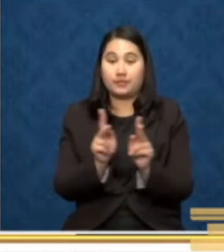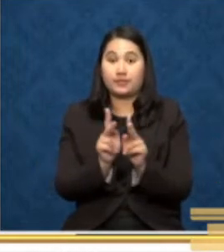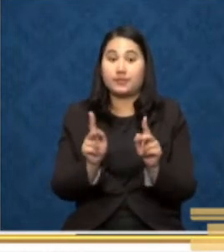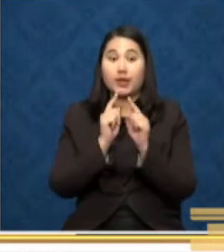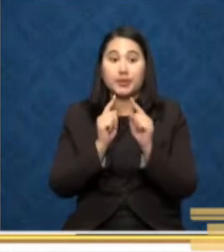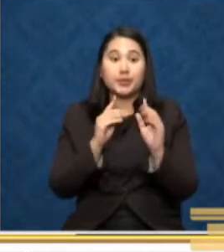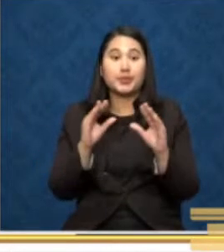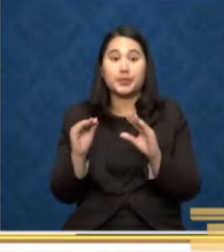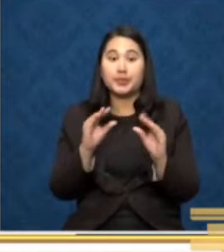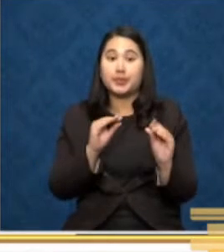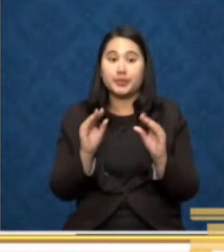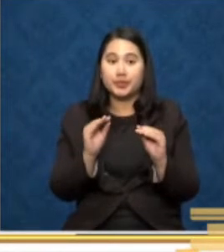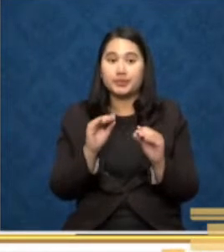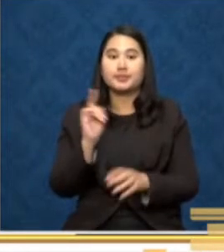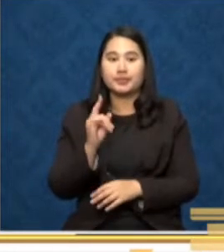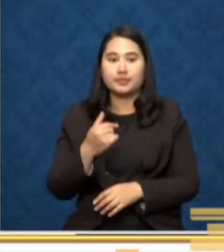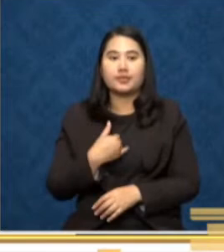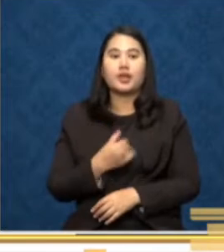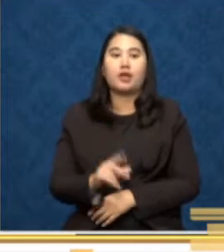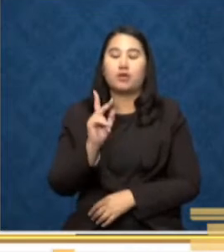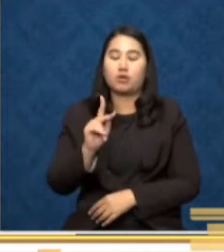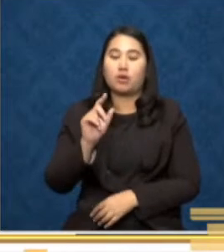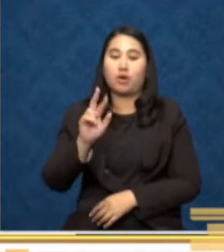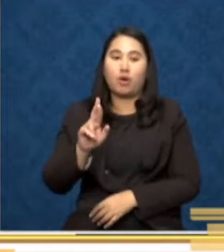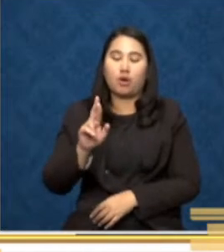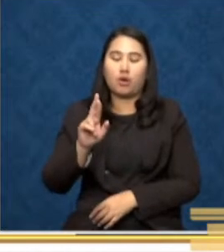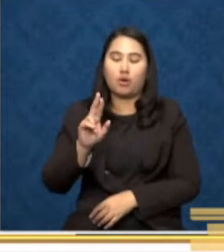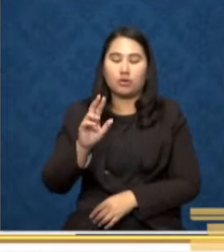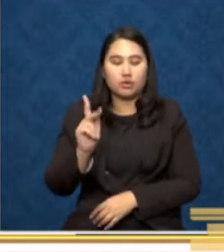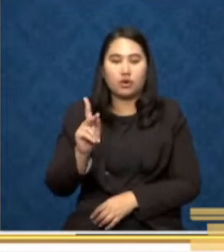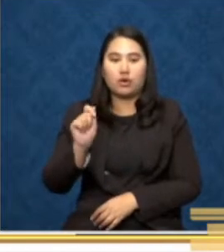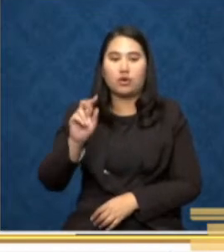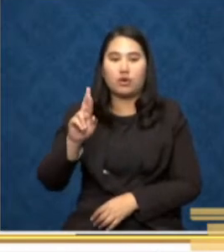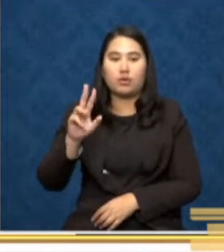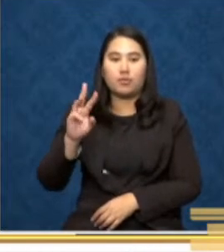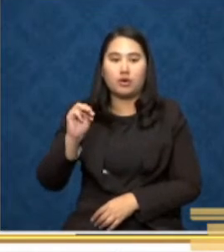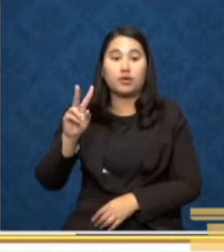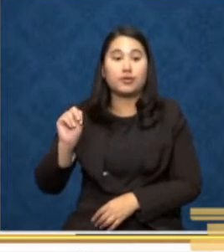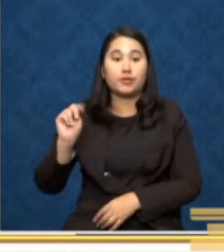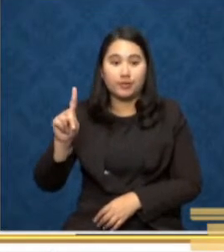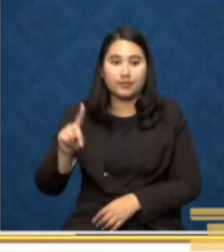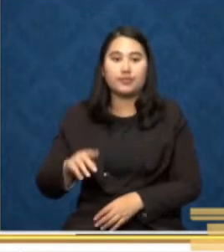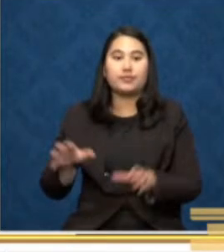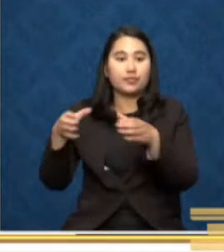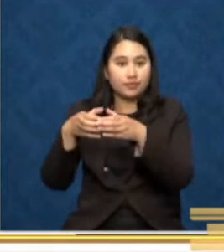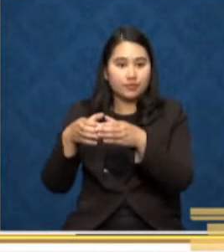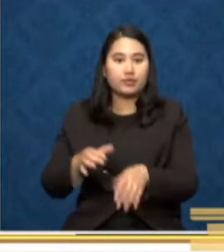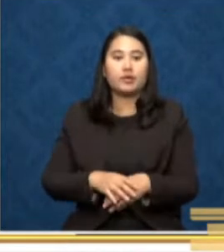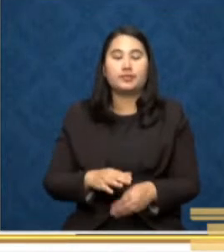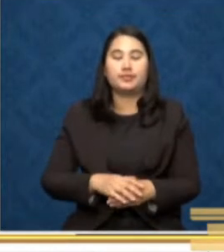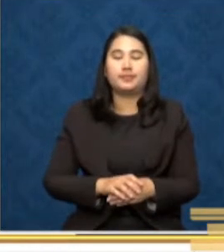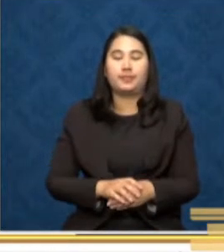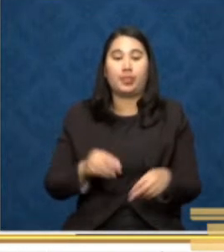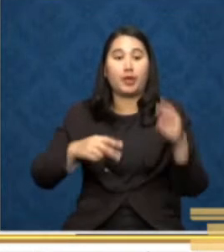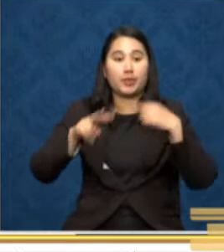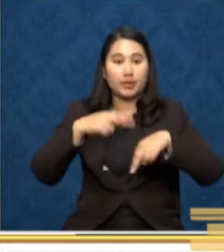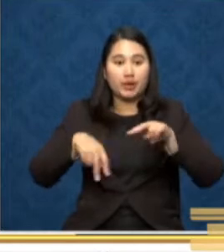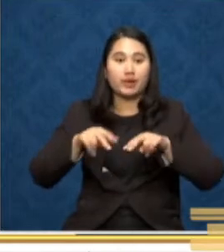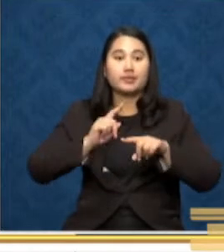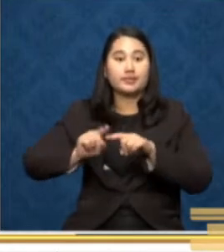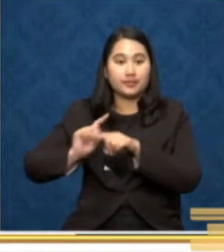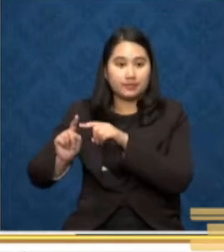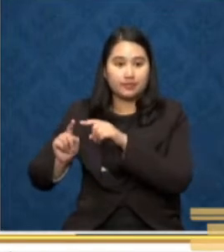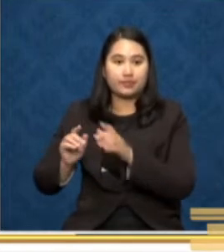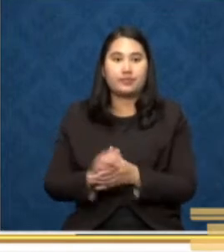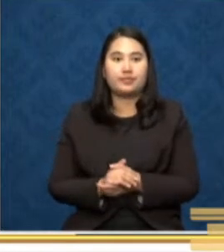รงนี้ไม่ว่าจะเป็นเรามีทั้งกรมน.เรามีทั้งสบต.เรามีทั้งการปกครองส่วนภูมิภาคเรามีทั้งการปกครององค์กรปกครองส่วนท้องถิ่นเร